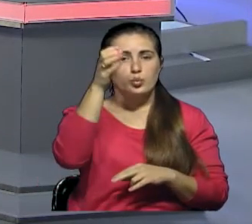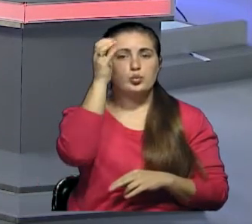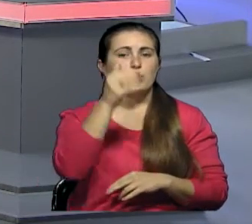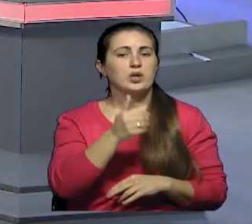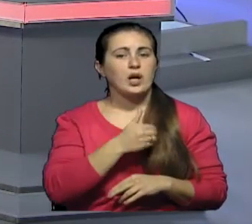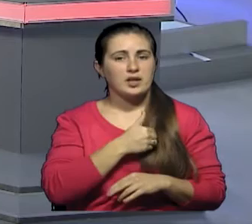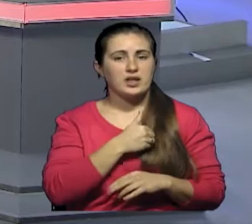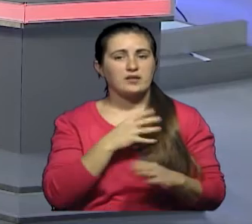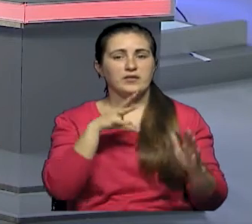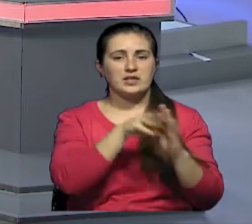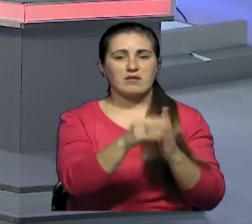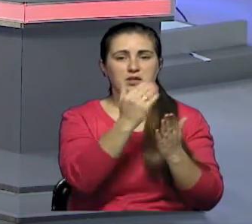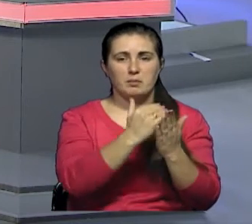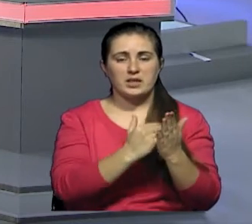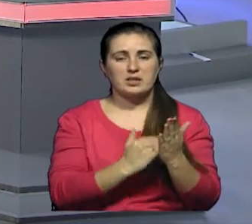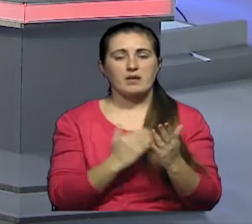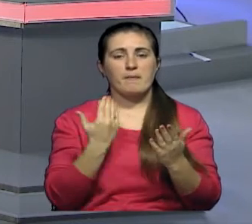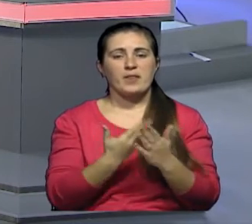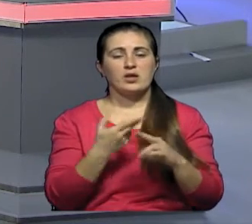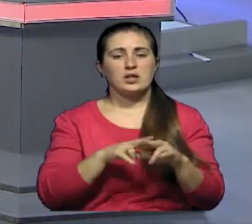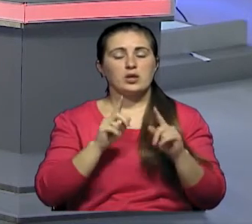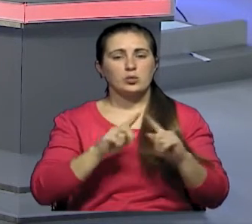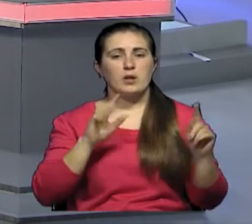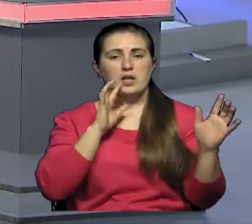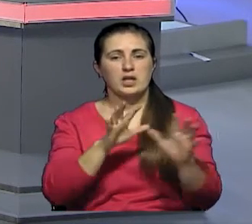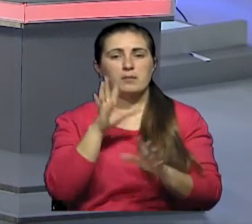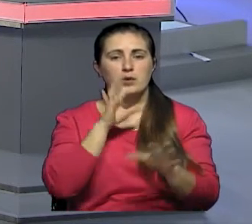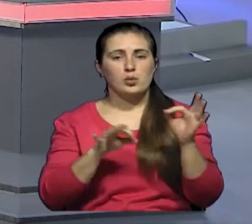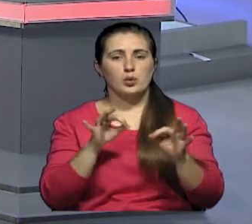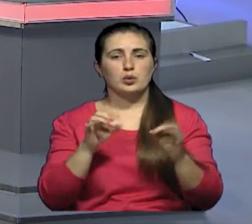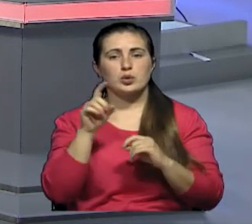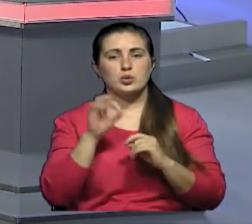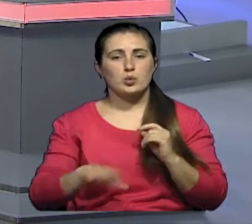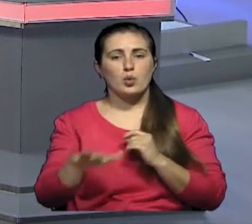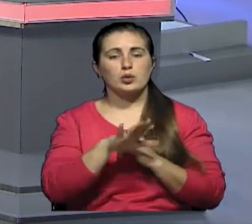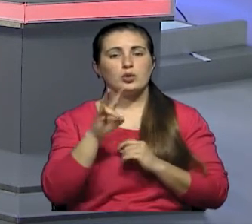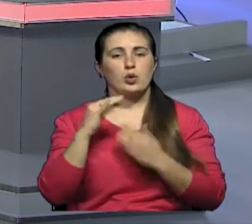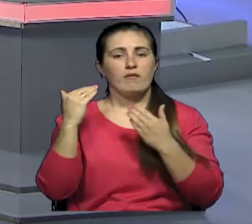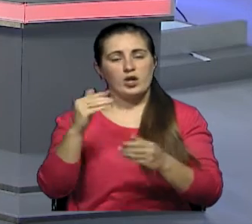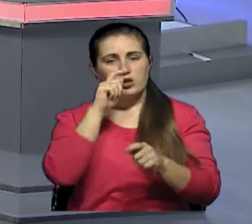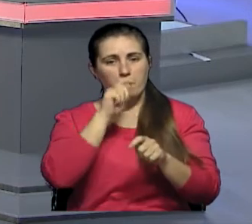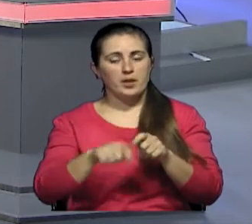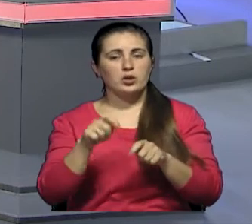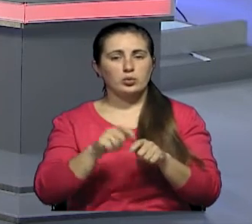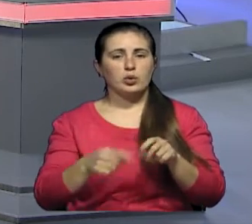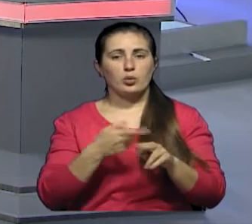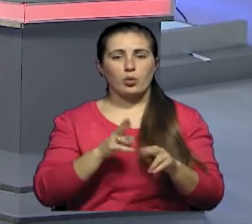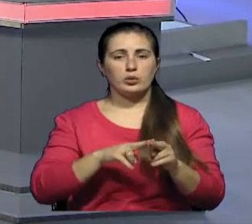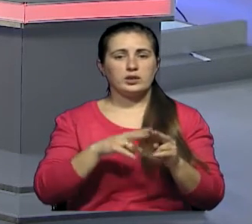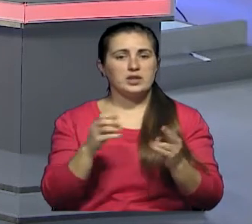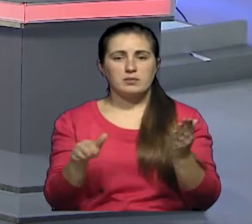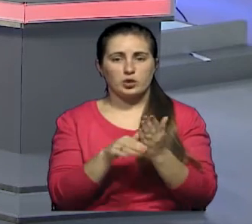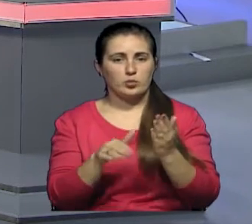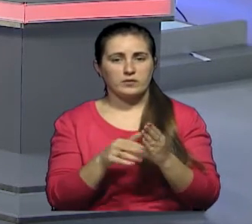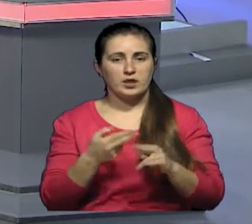внести в список вот этих самых особо охраняемых природных зон но ваш мониторинг он не способствует этому